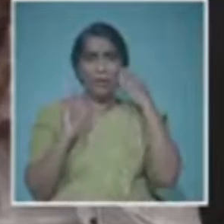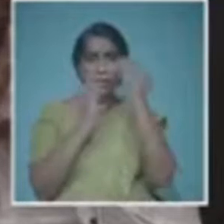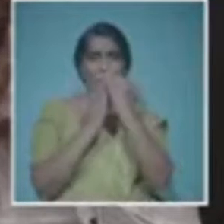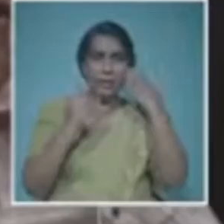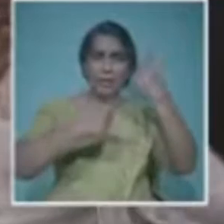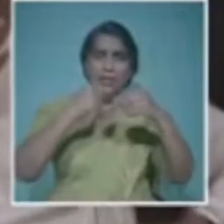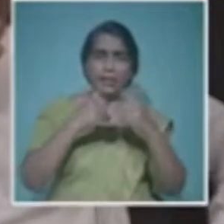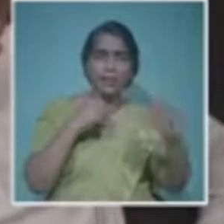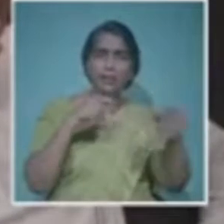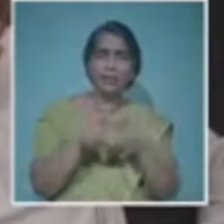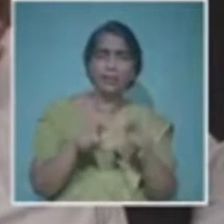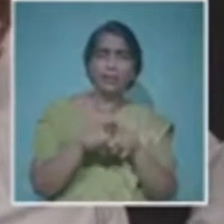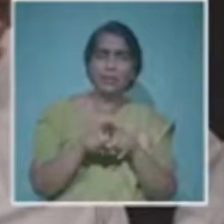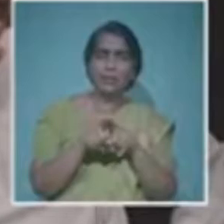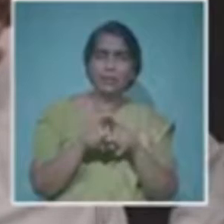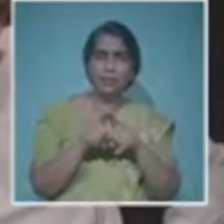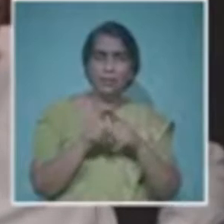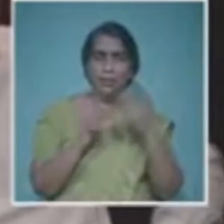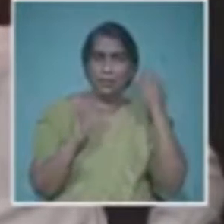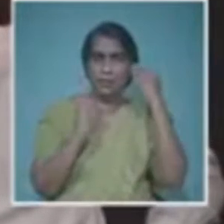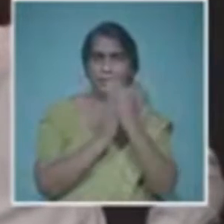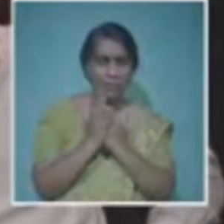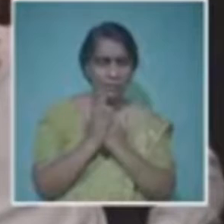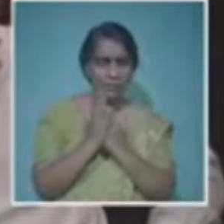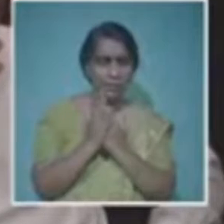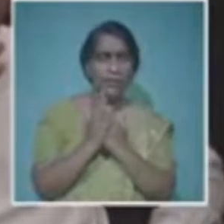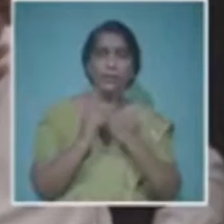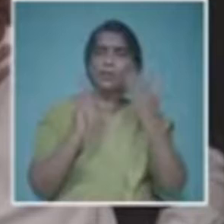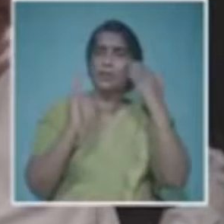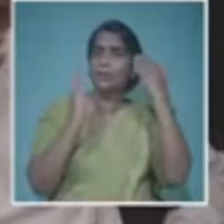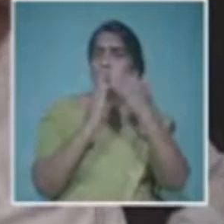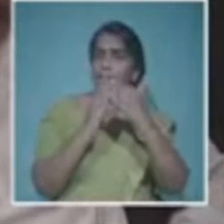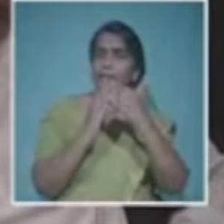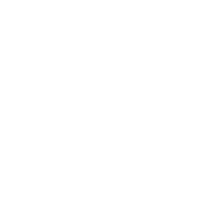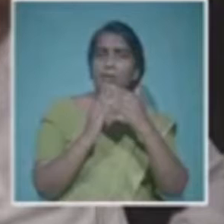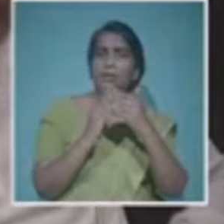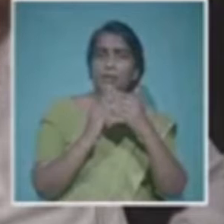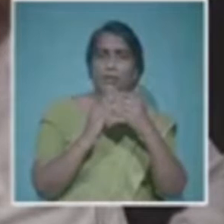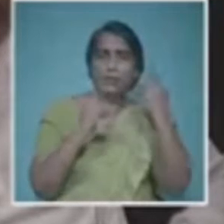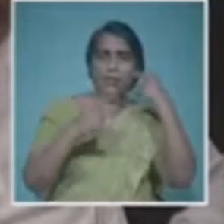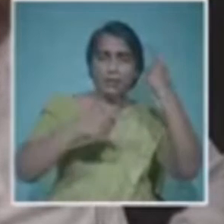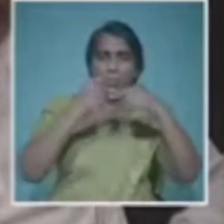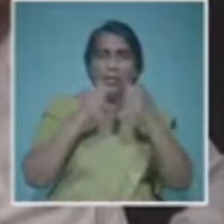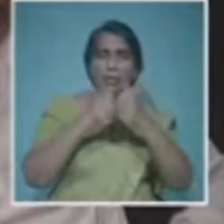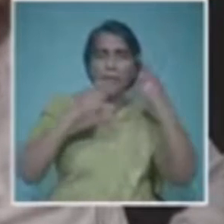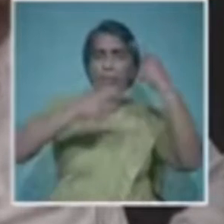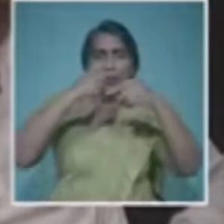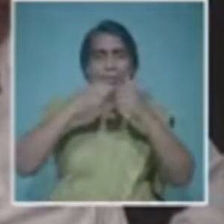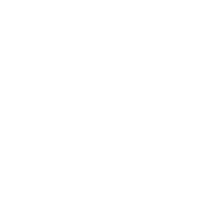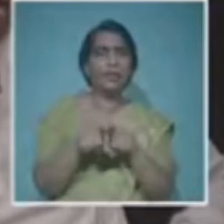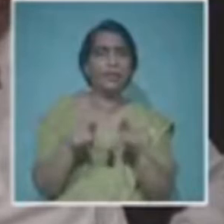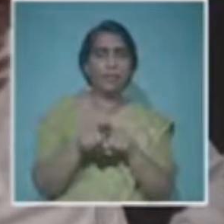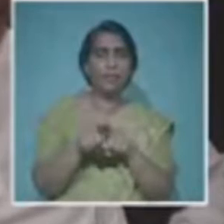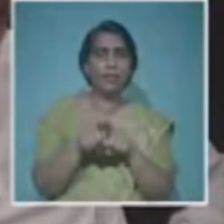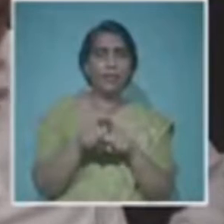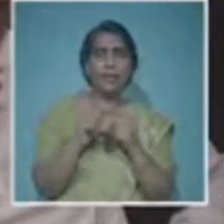ගහන්න දෙන්න එපා. මේ ළමයින් එළියට ඇවිල්ලා අනිත් ළමයින් හා සමානවම අපේ ළමයින් හා අපේ ළමයි ටික අපි ඇමරිකාටයි ඉංගලන්තයටයි